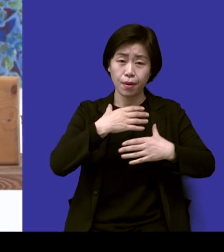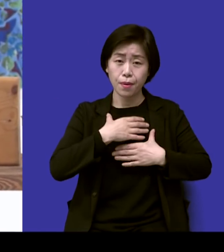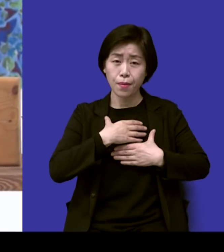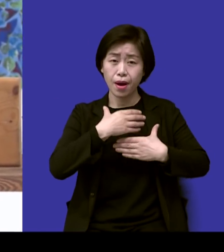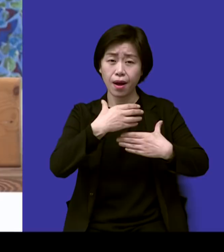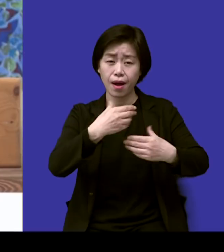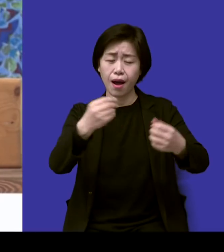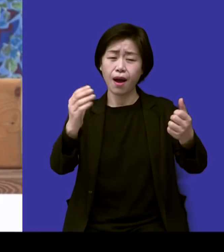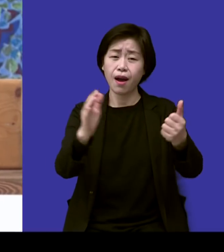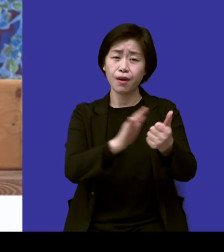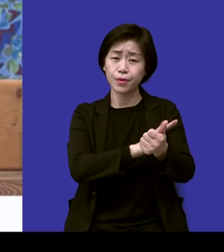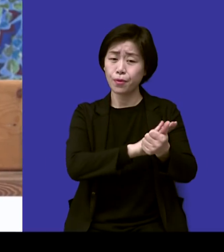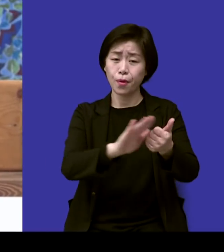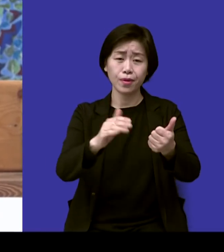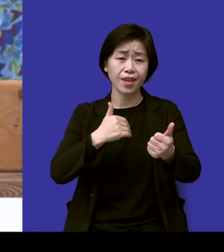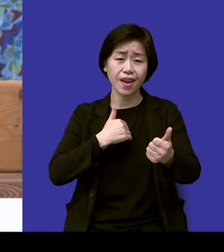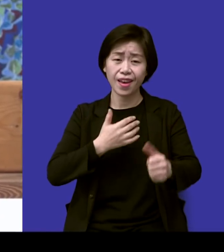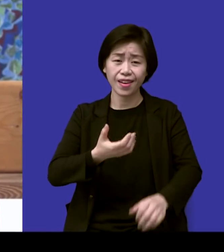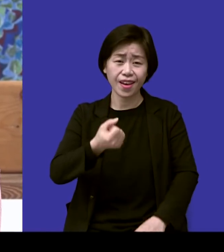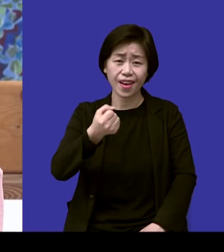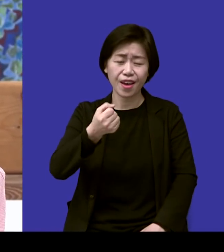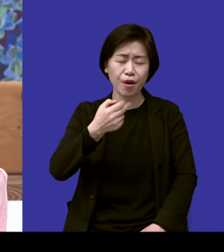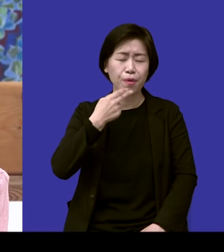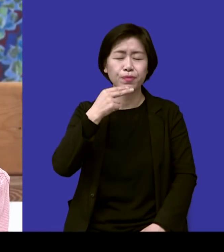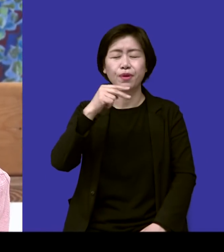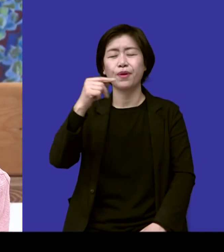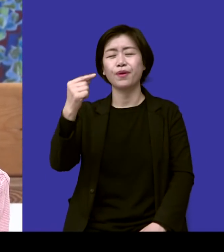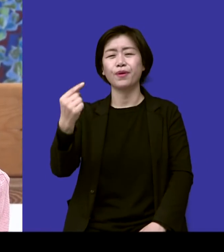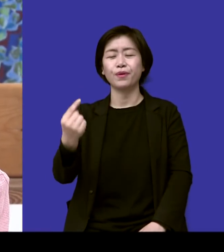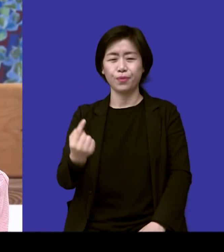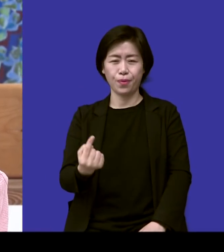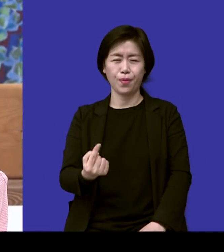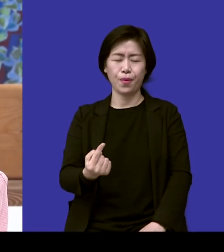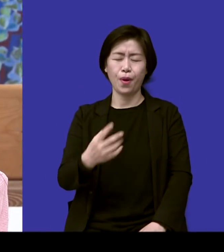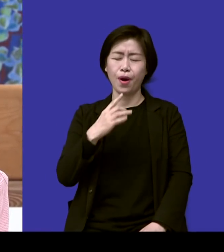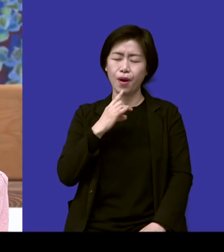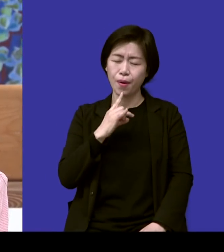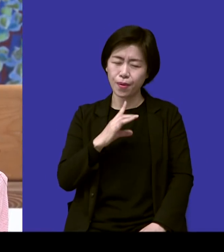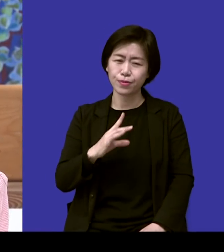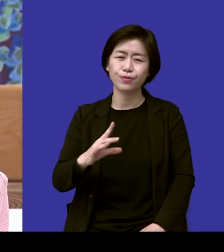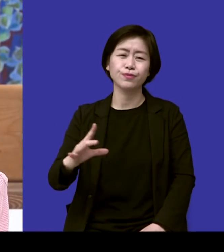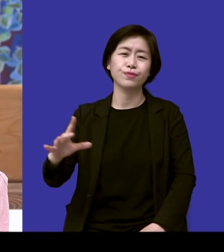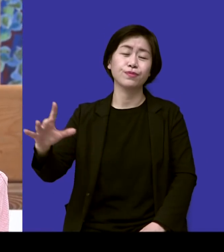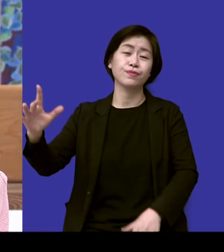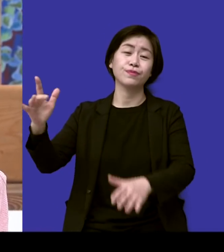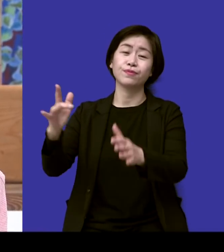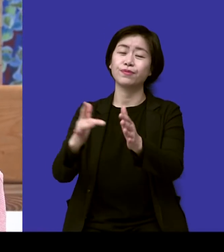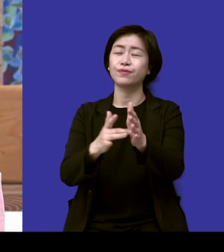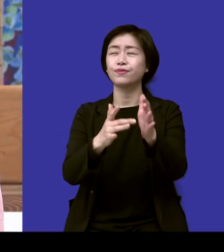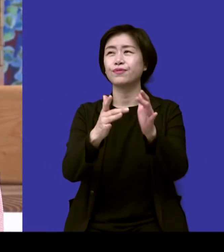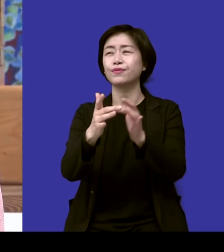세상 평안과 위로 내게 없어도 예수,